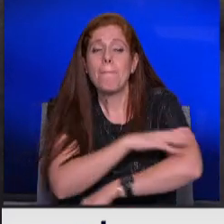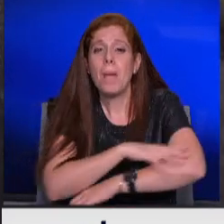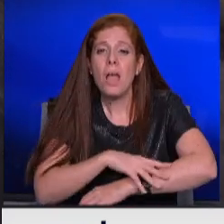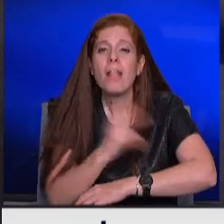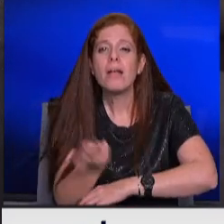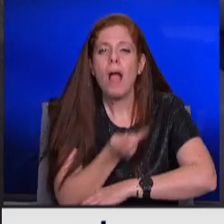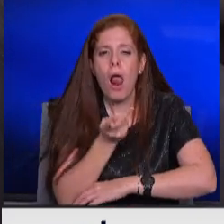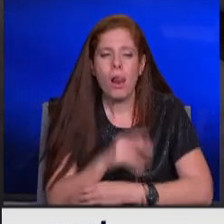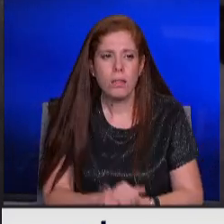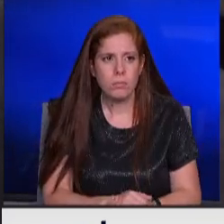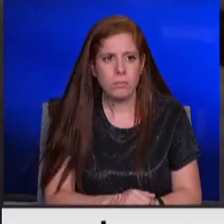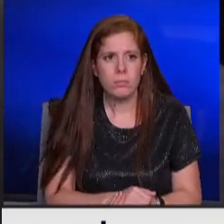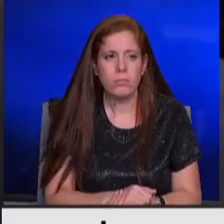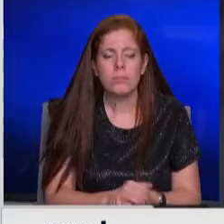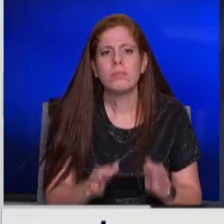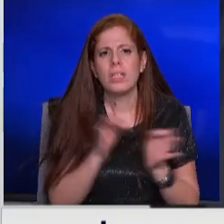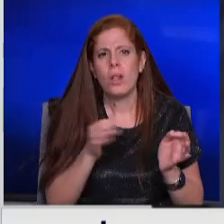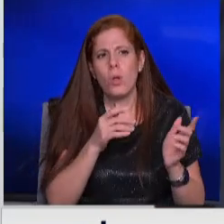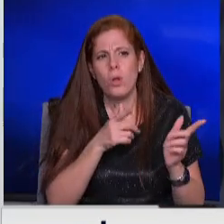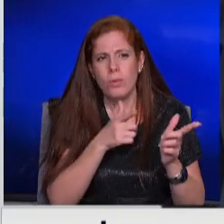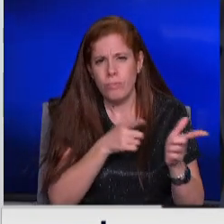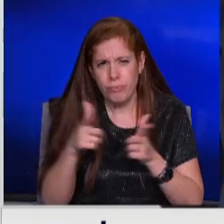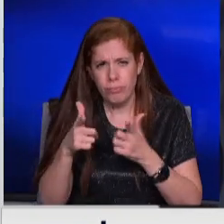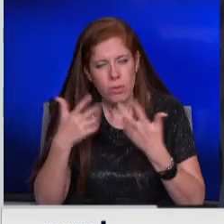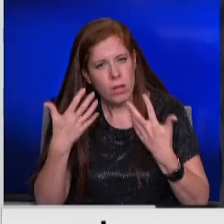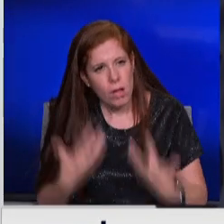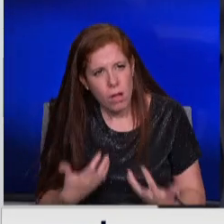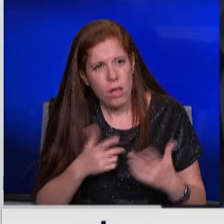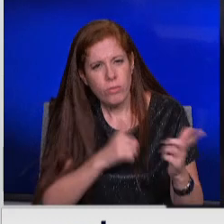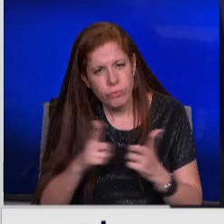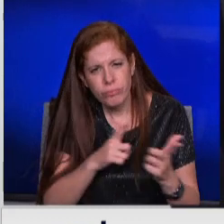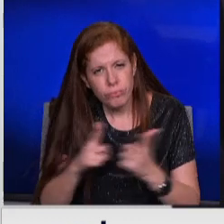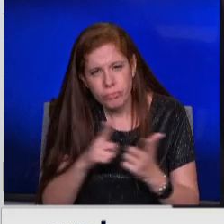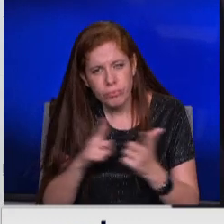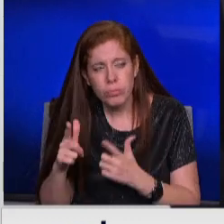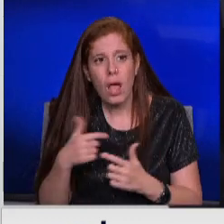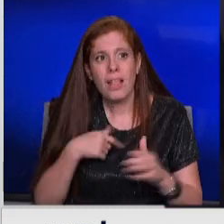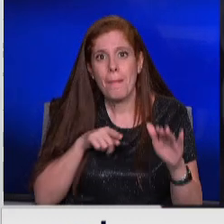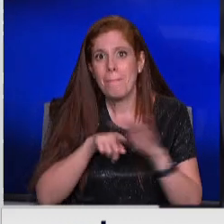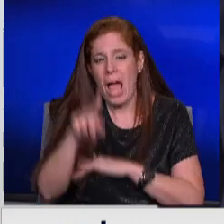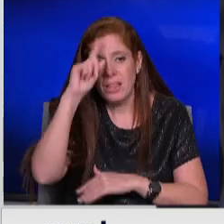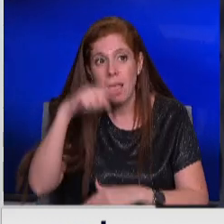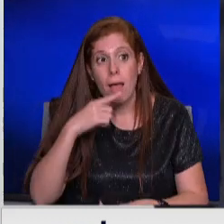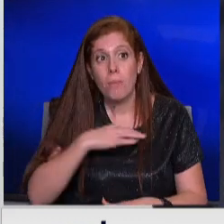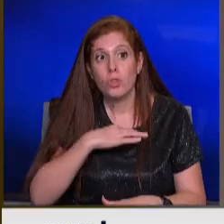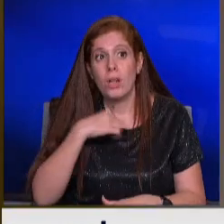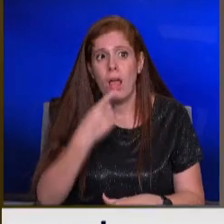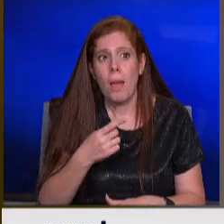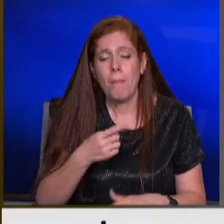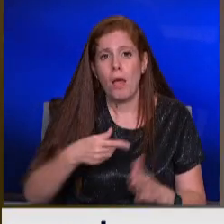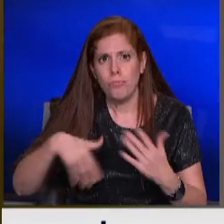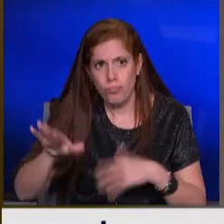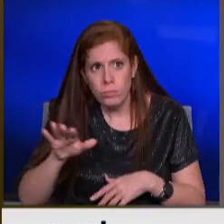נפתחה לעברנו אש מאוד כבדה ואני ברחתי, אבא שלי אמר איי, וזה היה הרגע